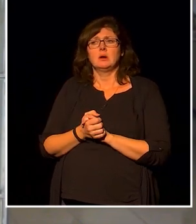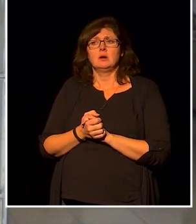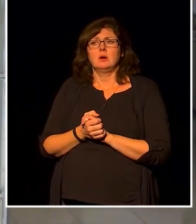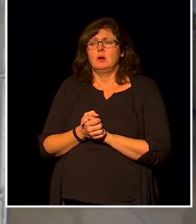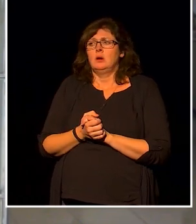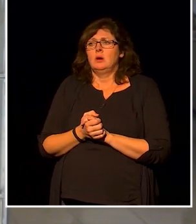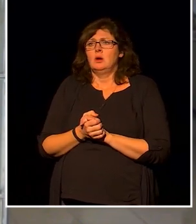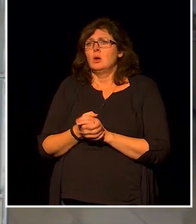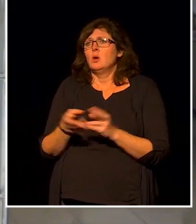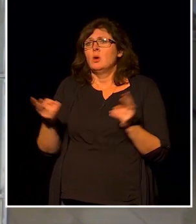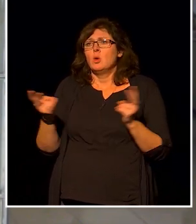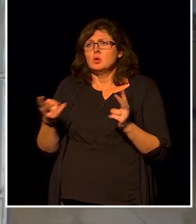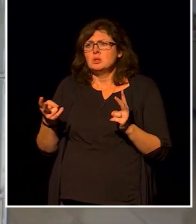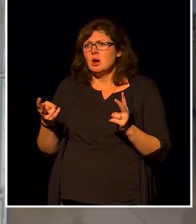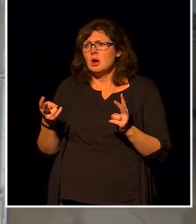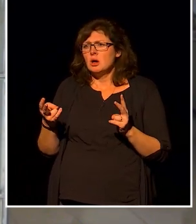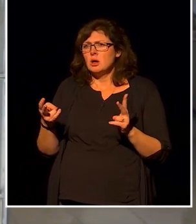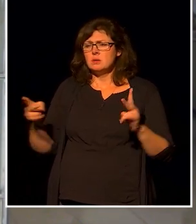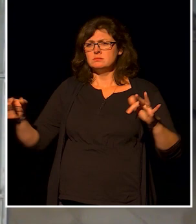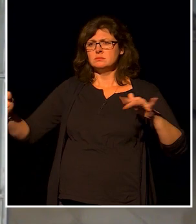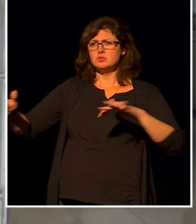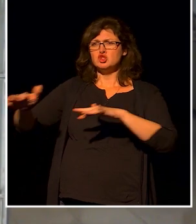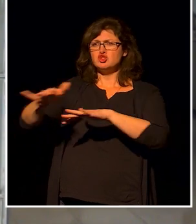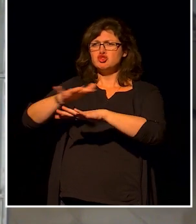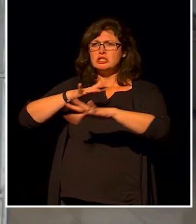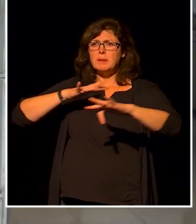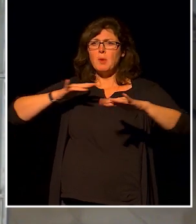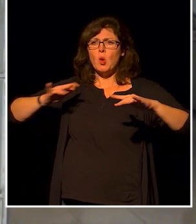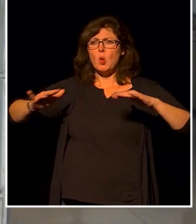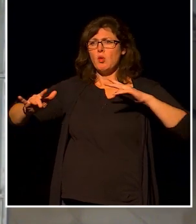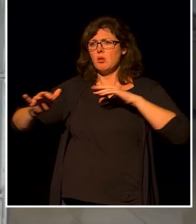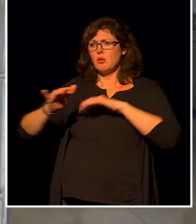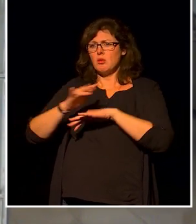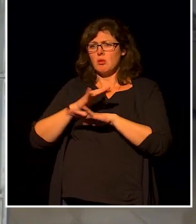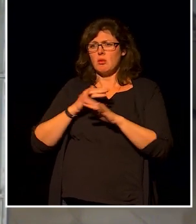ob das die Stimmung ist, ob das